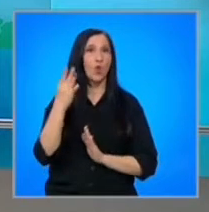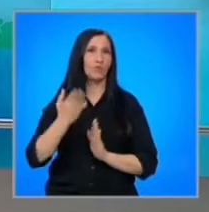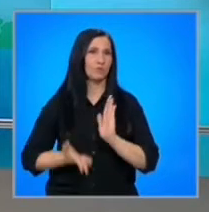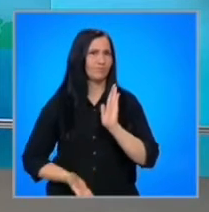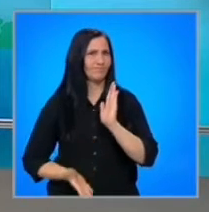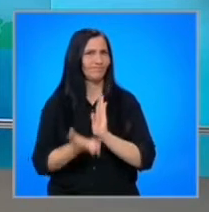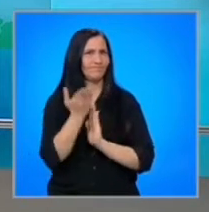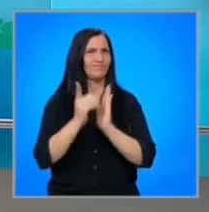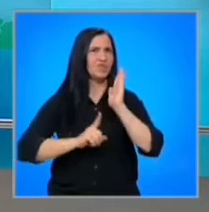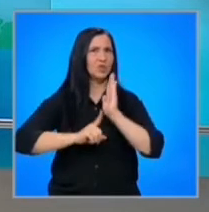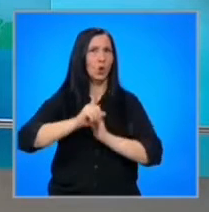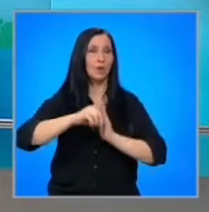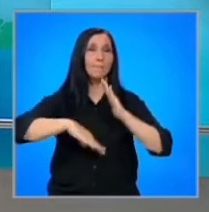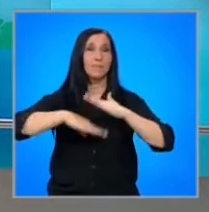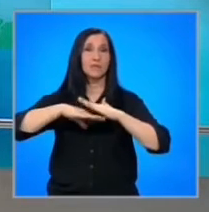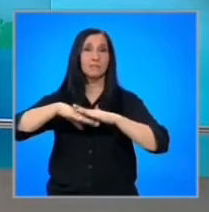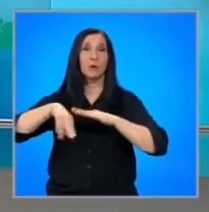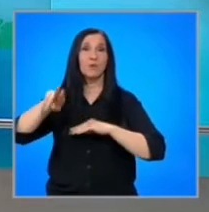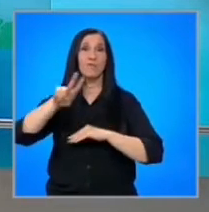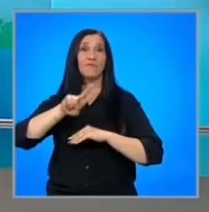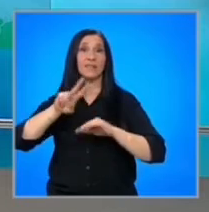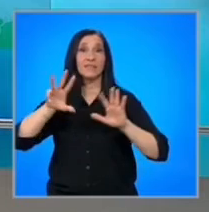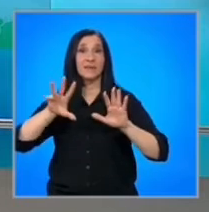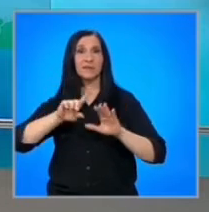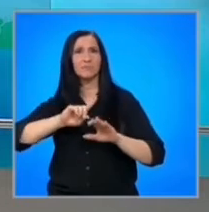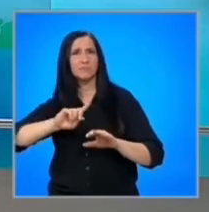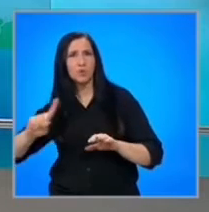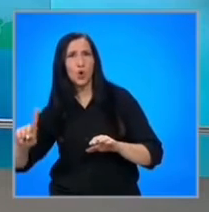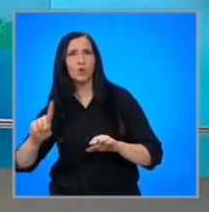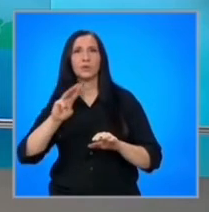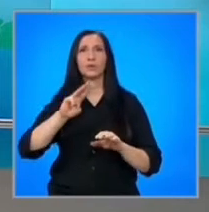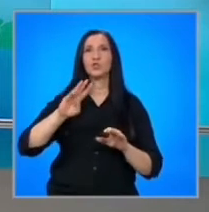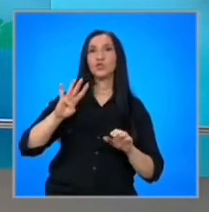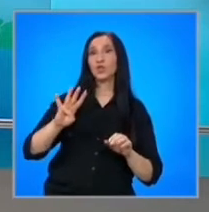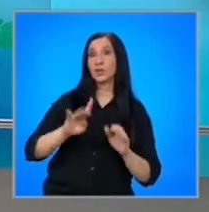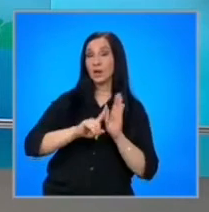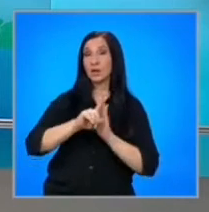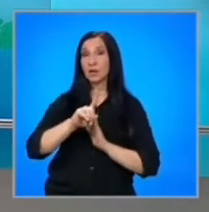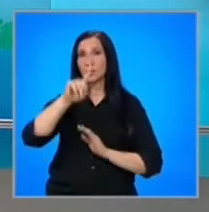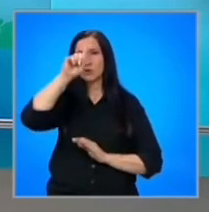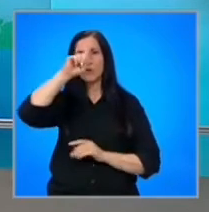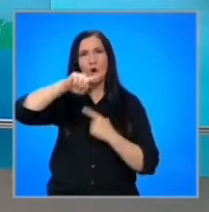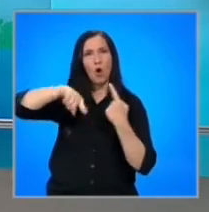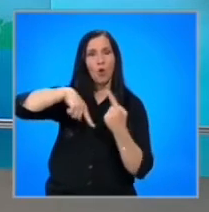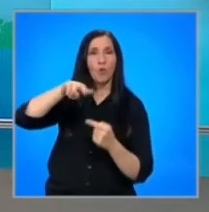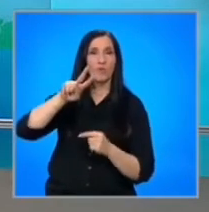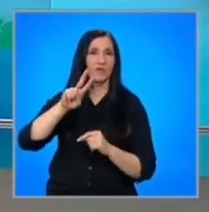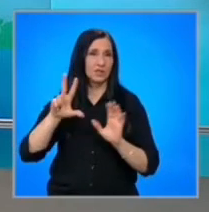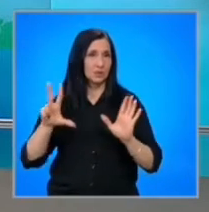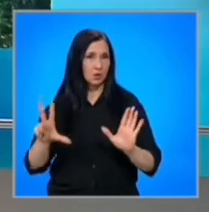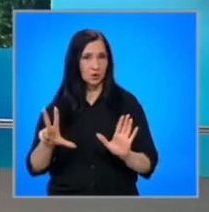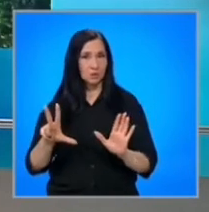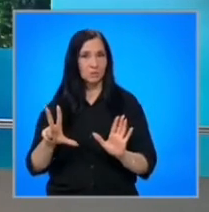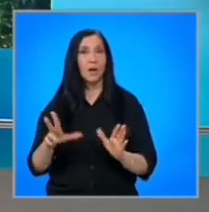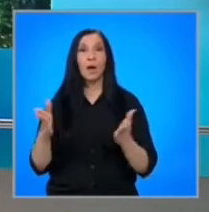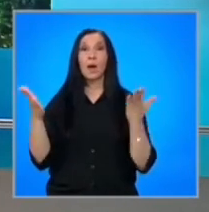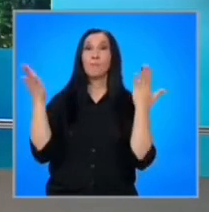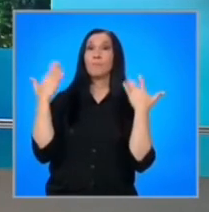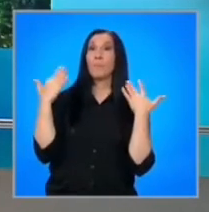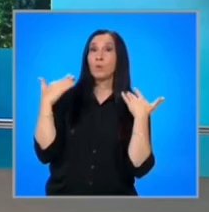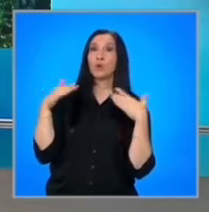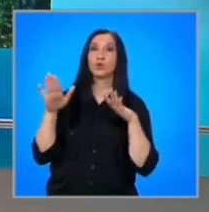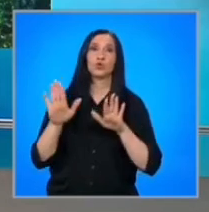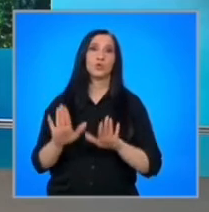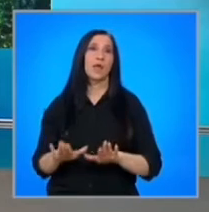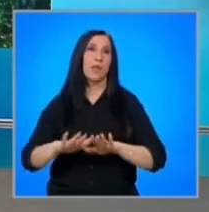високи, максималните ще са между 29 и 34 градуса, в София около 28. По-прохладно ще